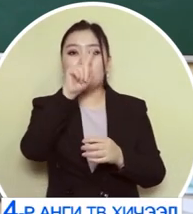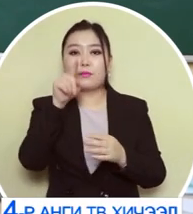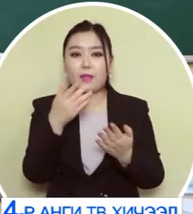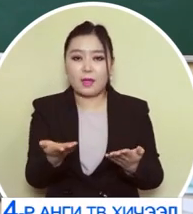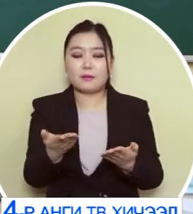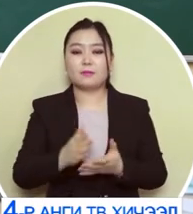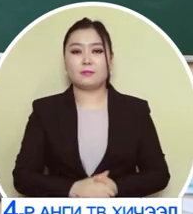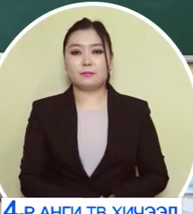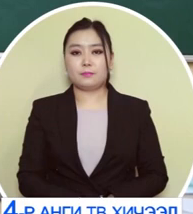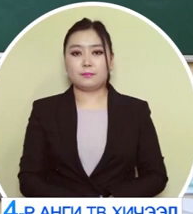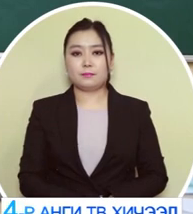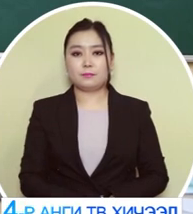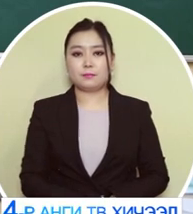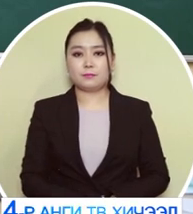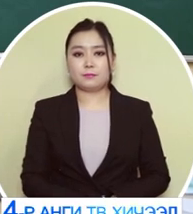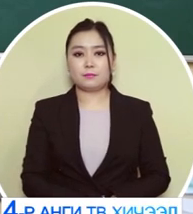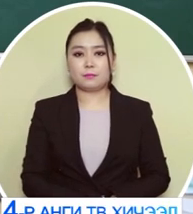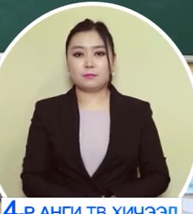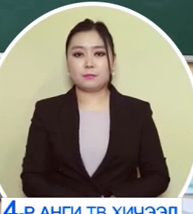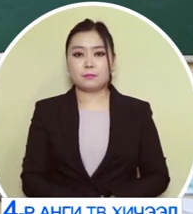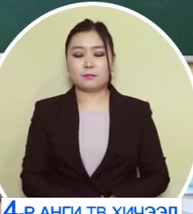Өз ой пікірлеріңді түйіндеңдер.